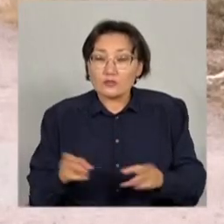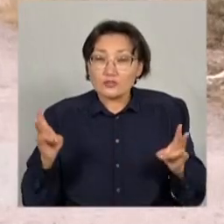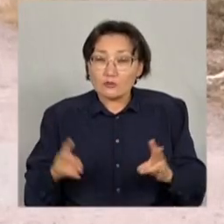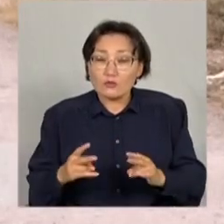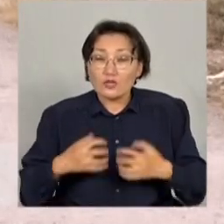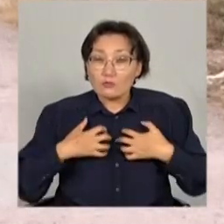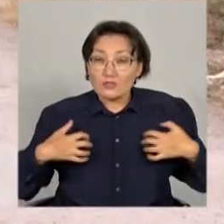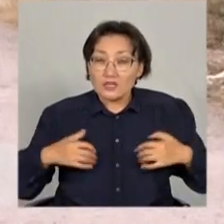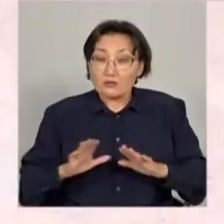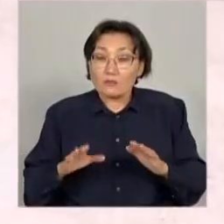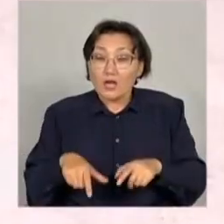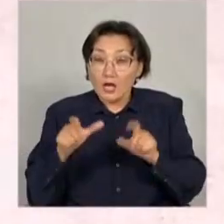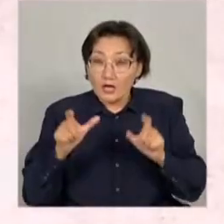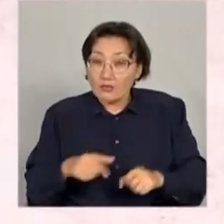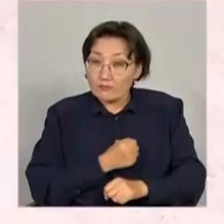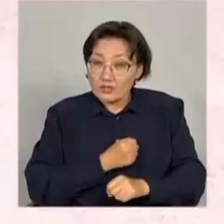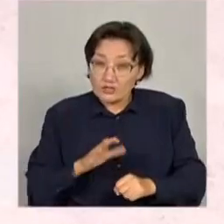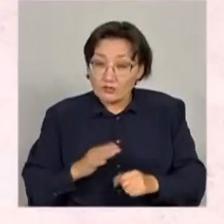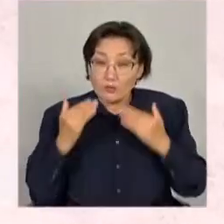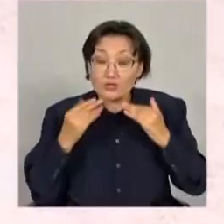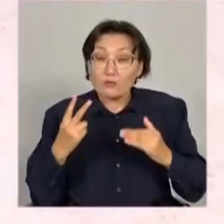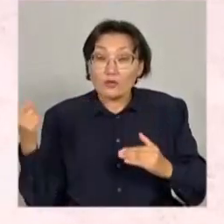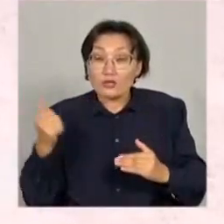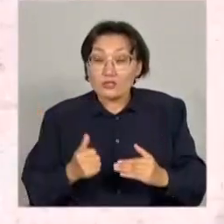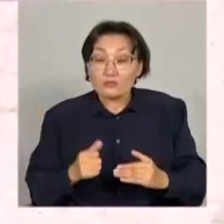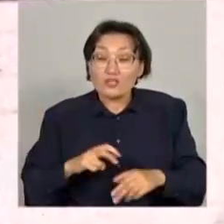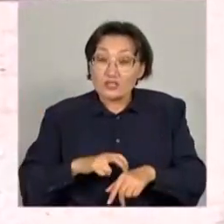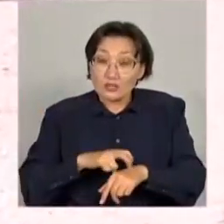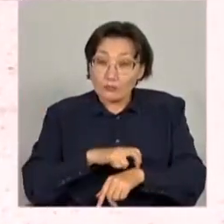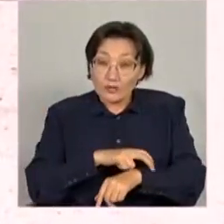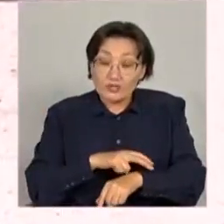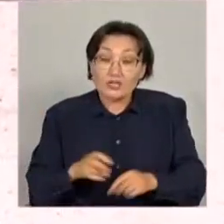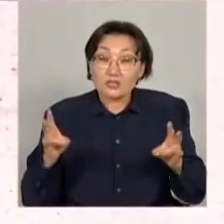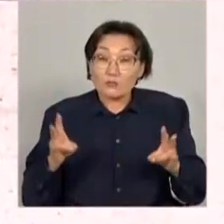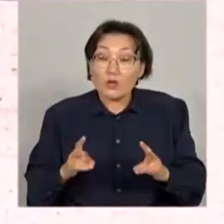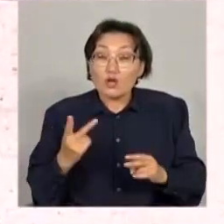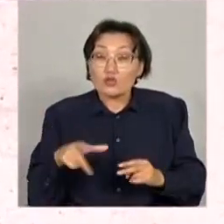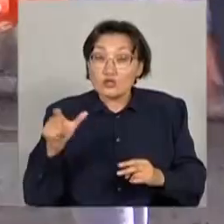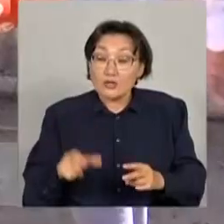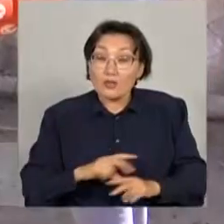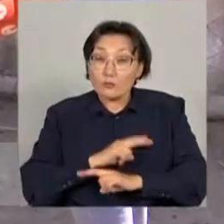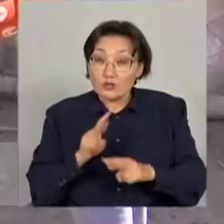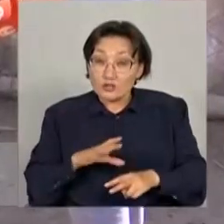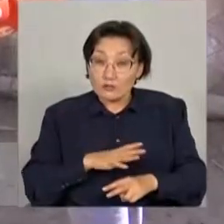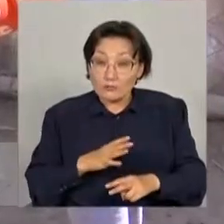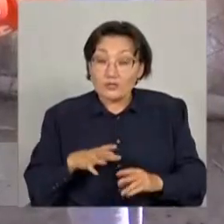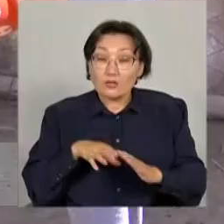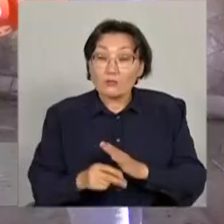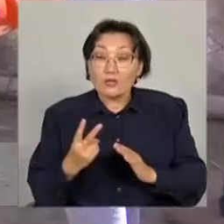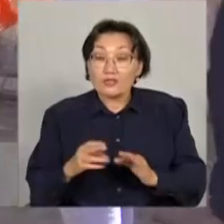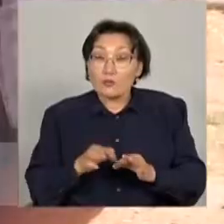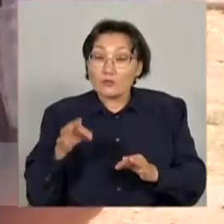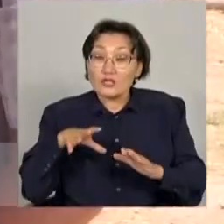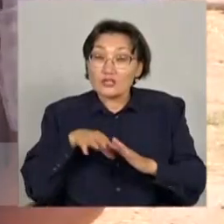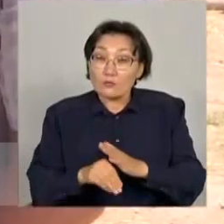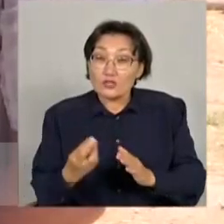түлік түгілі адамды да аяп жатқан жоқ. Соңғы 2 аптада Конго Қырым геморрагиялық қызбасынан 3 тұрғын ажал құшты. Оның екеуі облысқа